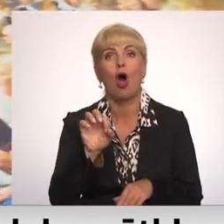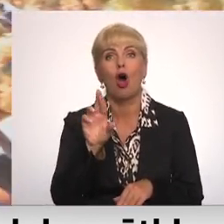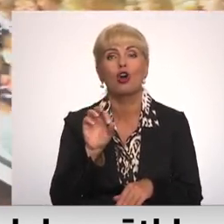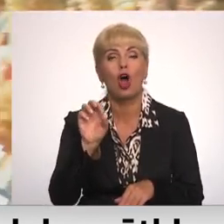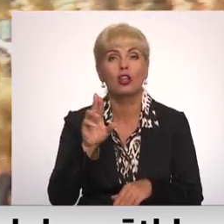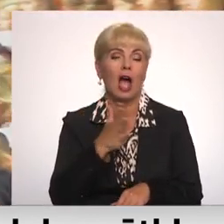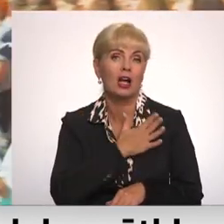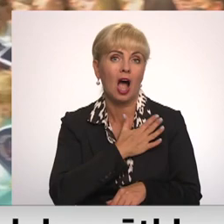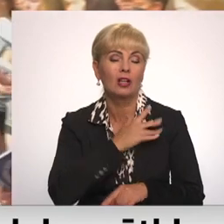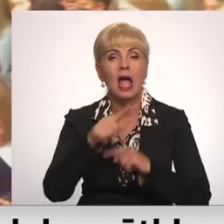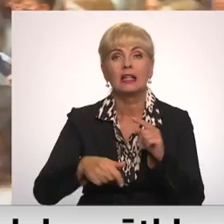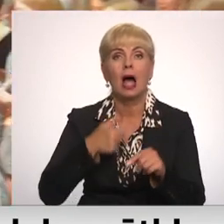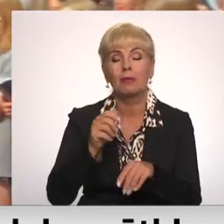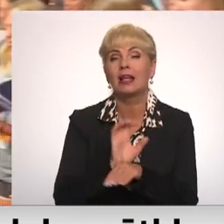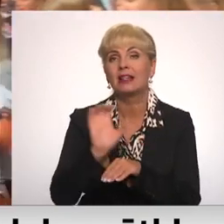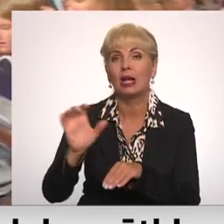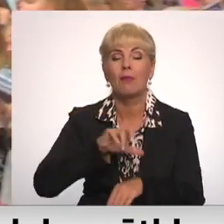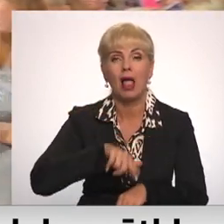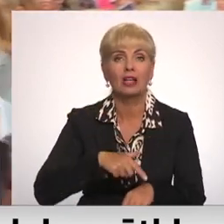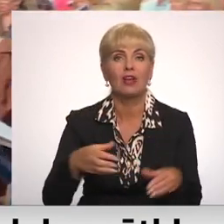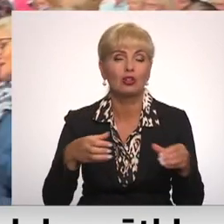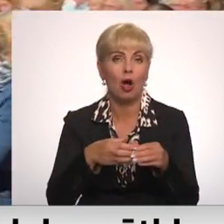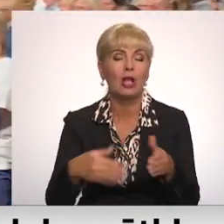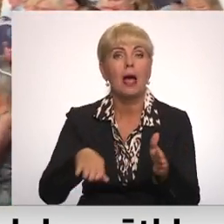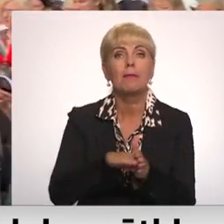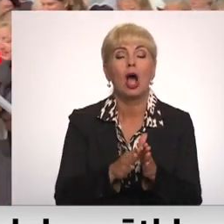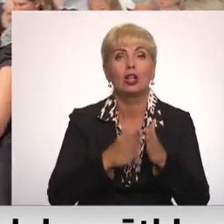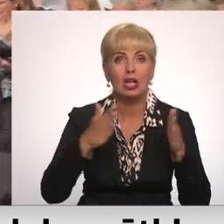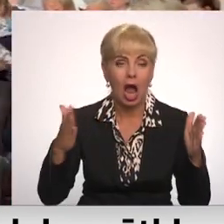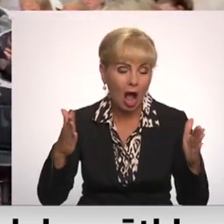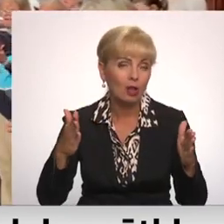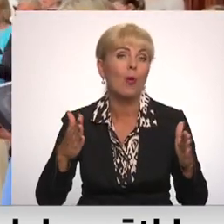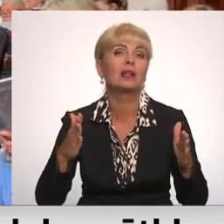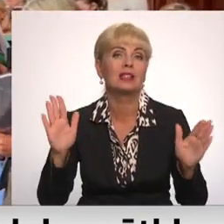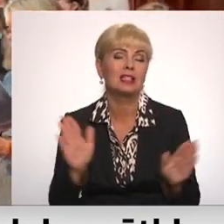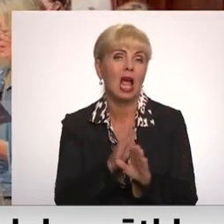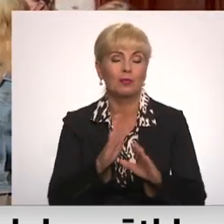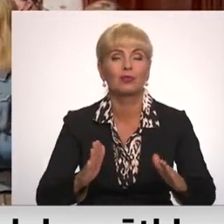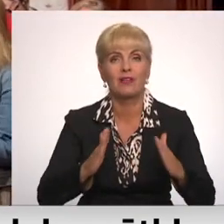bet jau nākamgad daudz trimdas kolektīvu plāno piedalīties arī lielajos dziesmu un deju svētkos Rīgā.